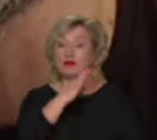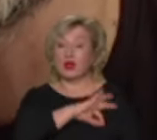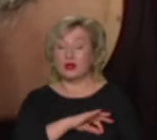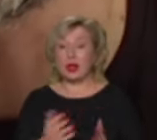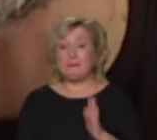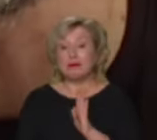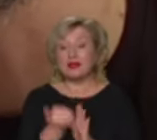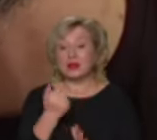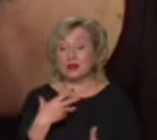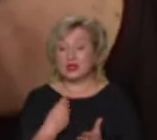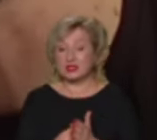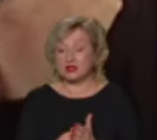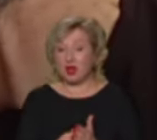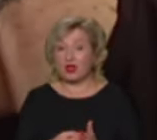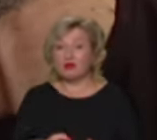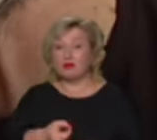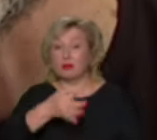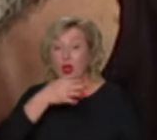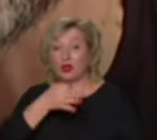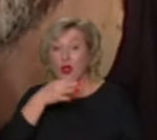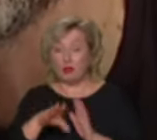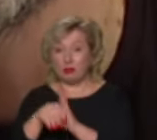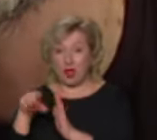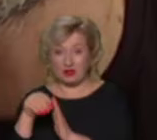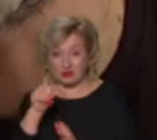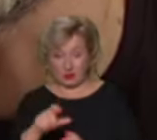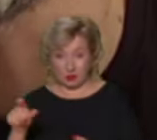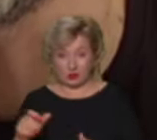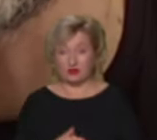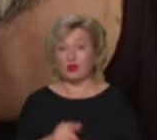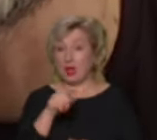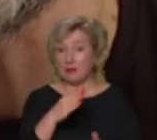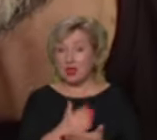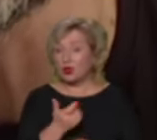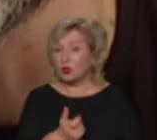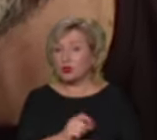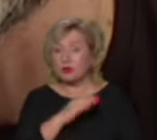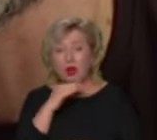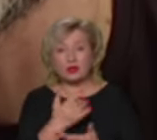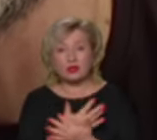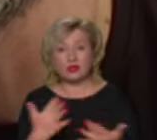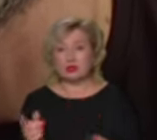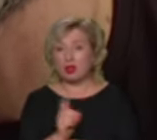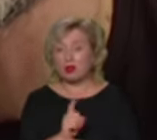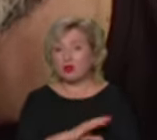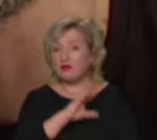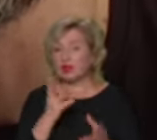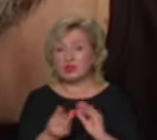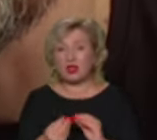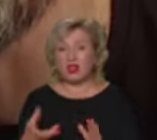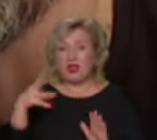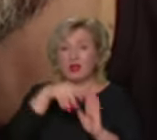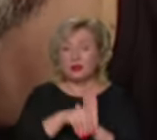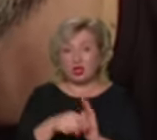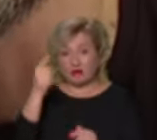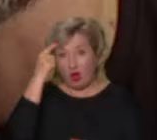своїх електоральних вподобань, скажімо так. Далі. Там є дуже багато різних норм, які взагалі не вміщаються в